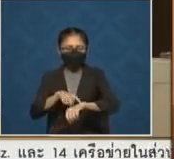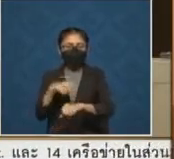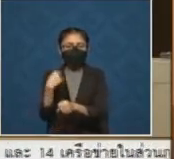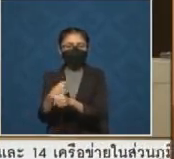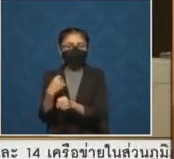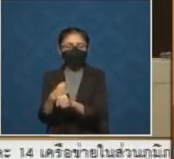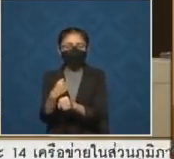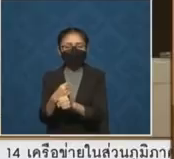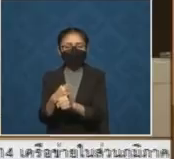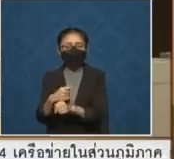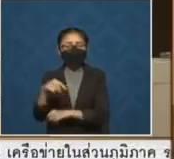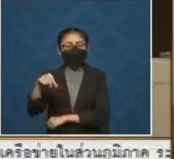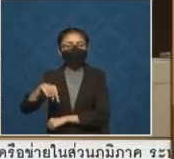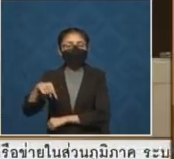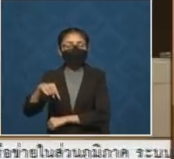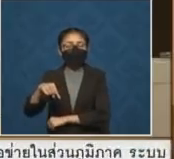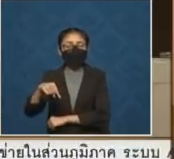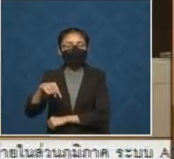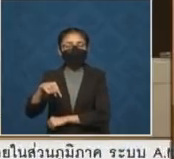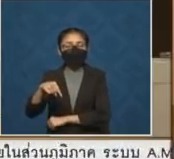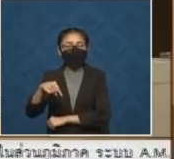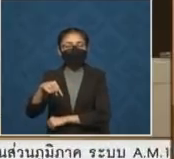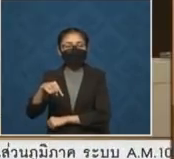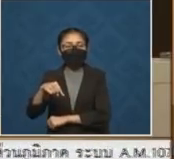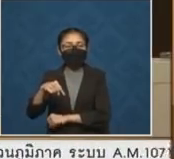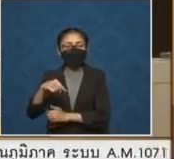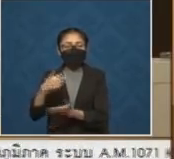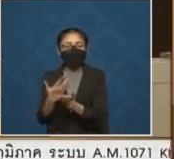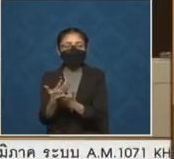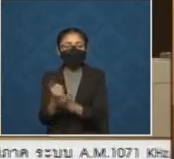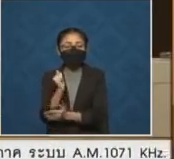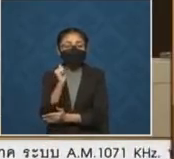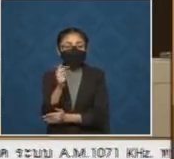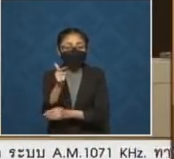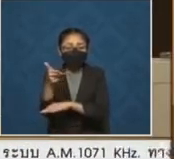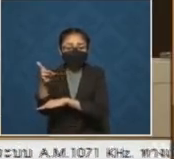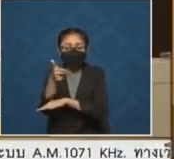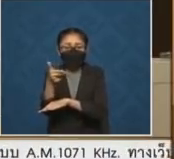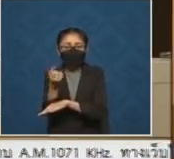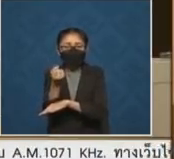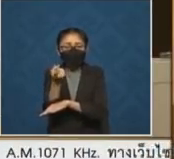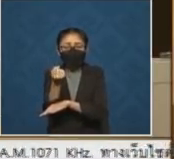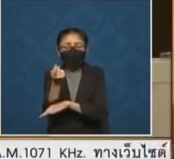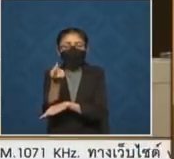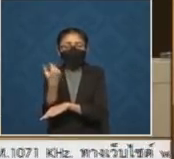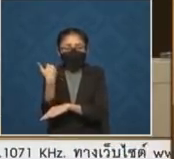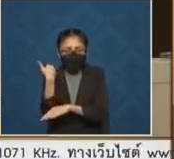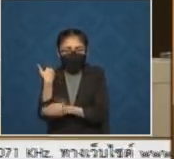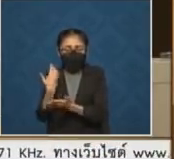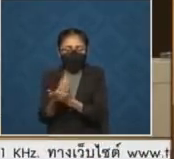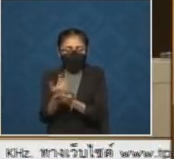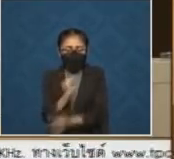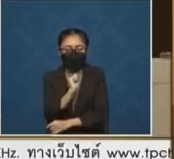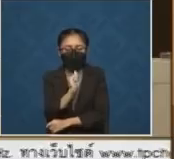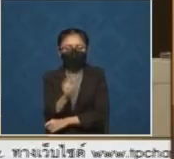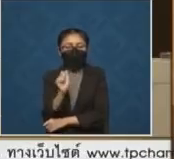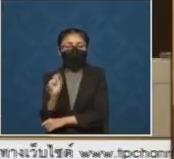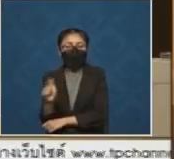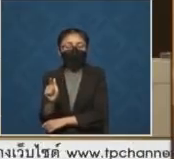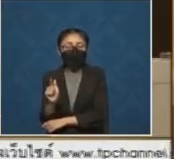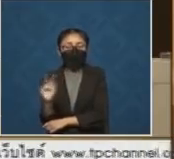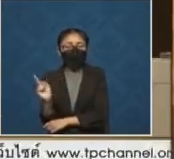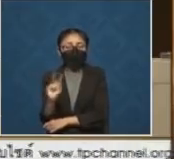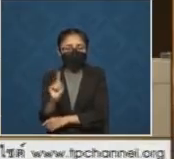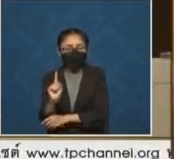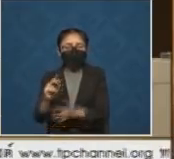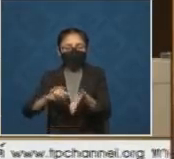10:09 11:11ปรากฏสมาชิกสภาทยอยเข้าที่ประชุมบางตา ครับ ทำให้ประธานในที่ประชุมเนี่ยต้องสั่งพักการ